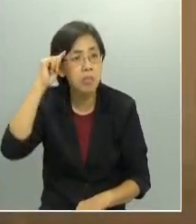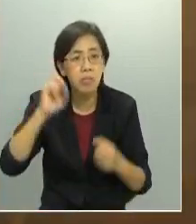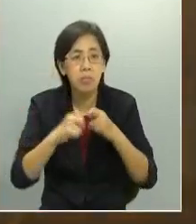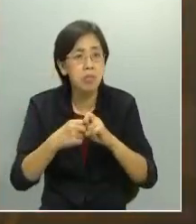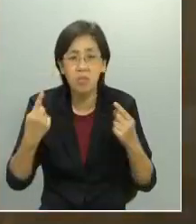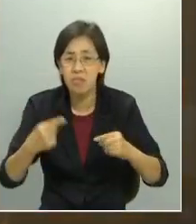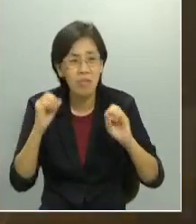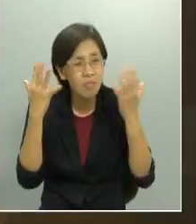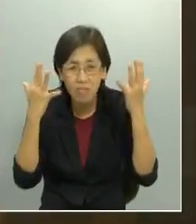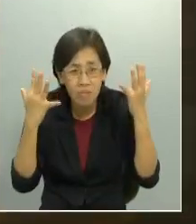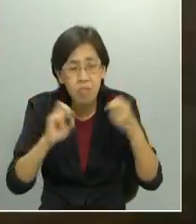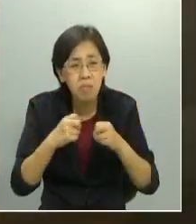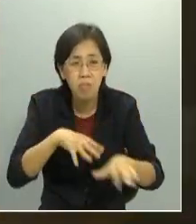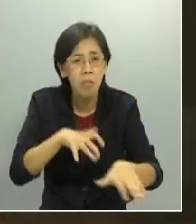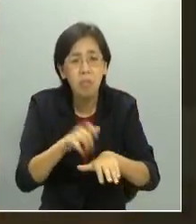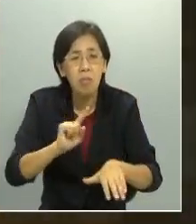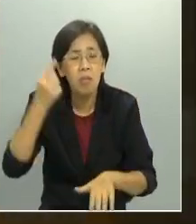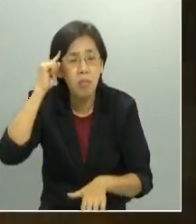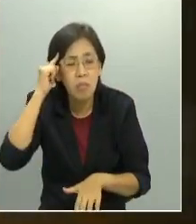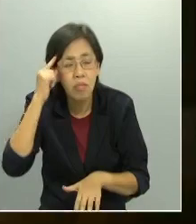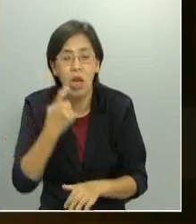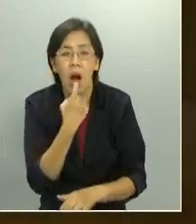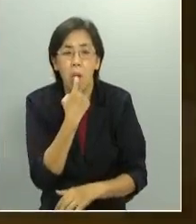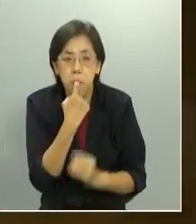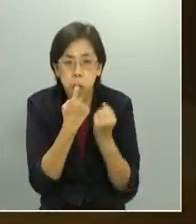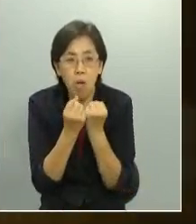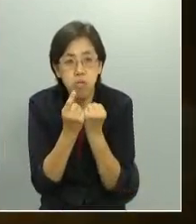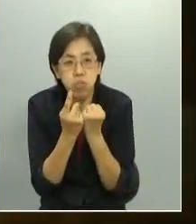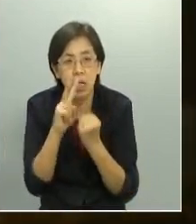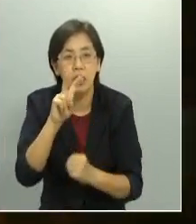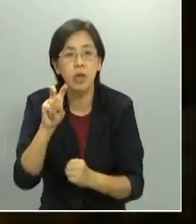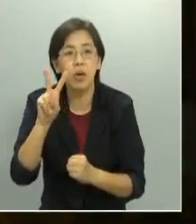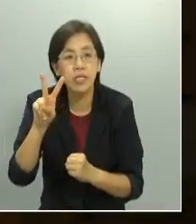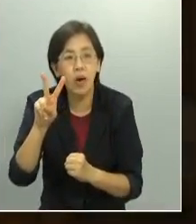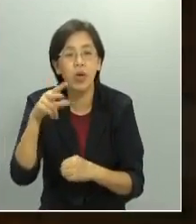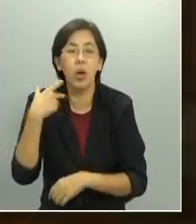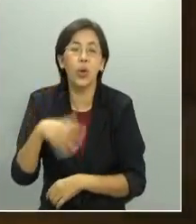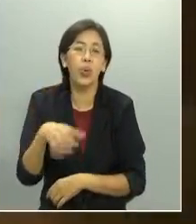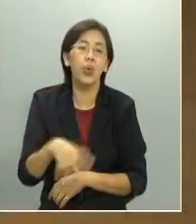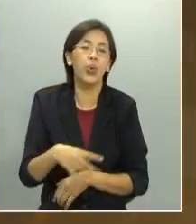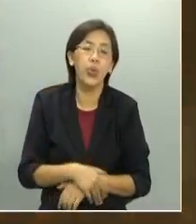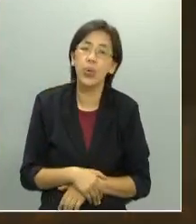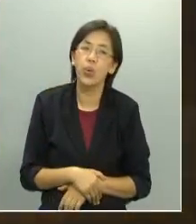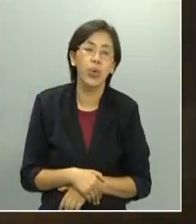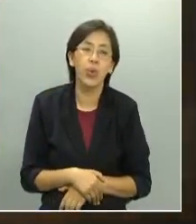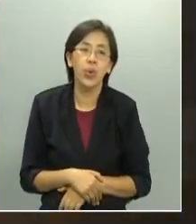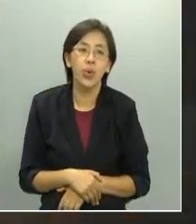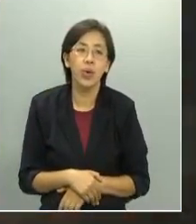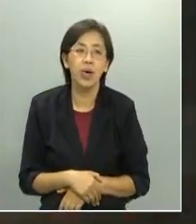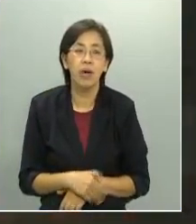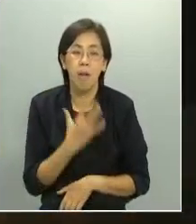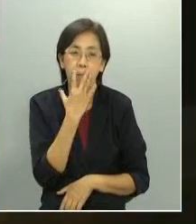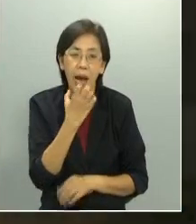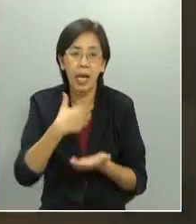าะอะไรกันตำรวจไปตรวจแอลกอฮอล์เป็นยังไง 202มิลลิกรัมเปอร์เซ็นต์ค่ะ นี่ฟังเสียงผู้เสียหายหน่อยเถ